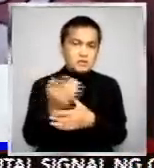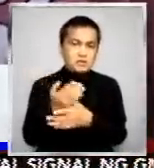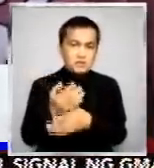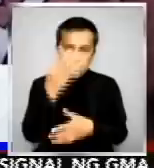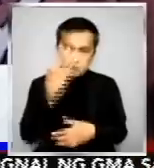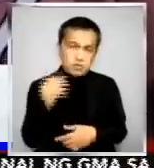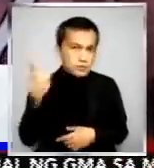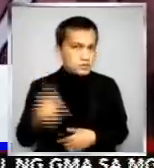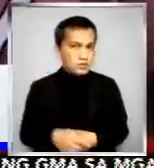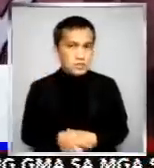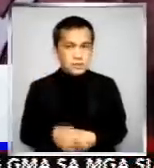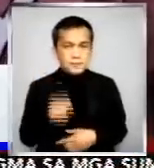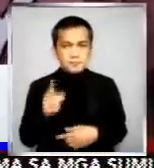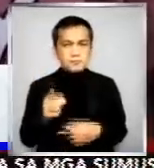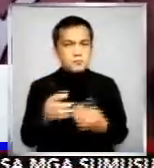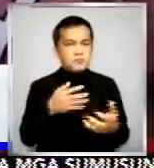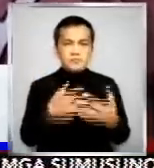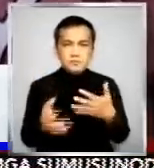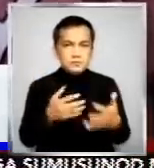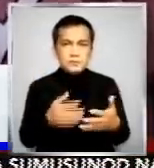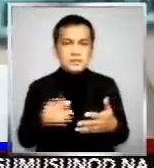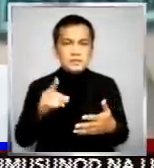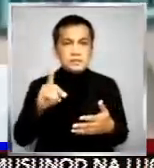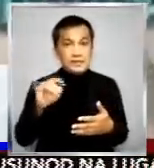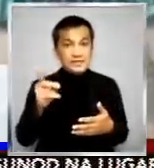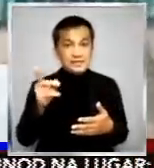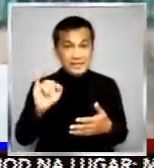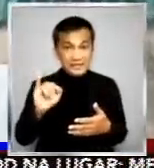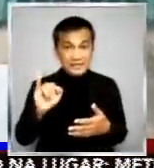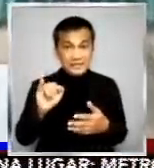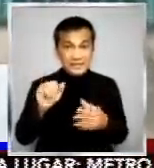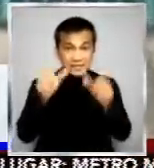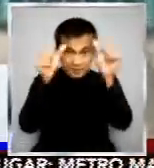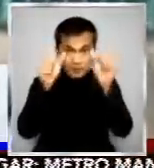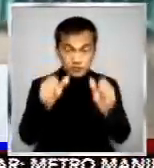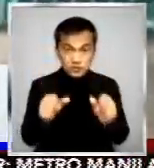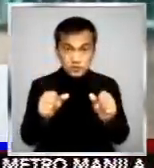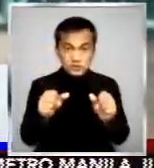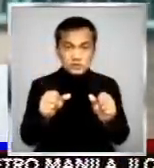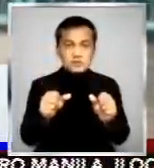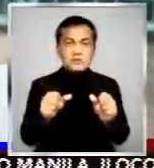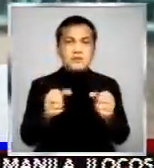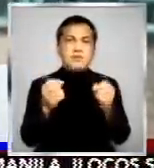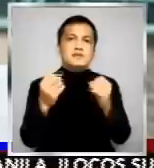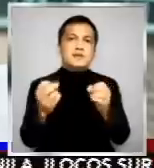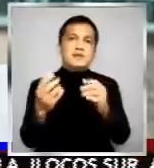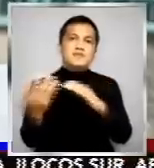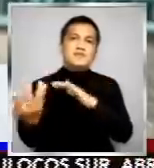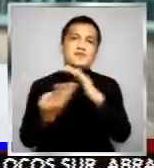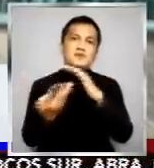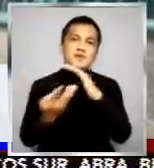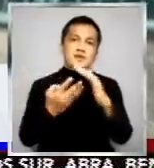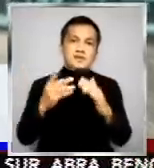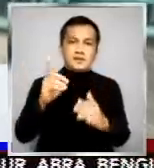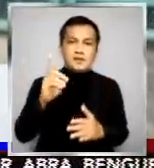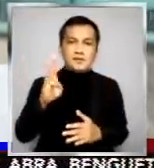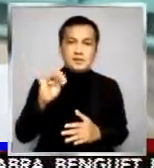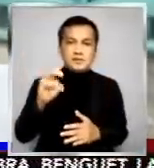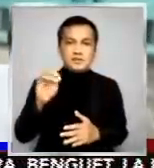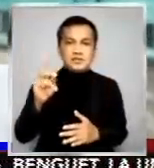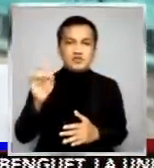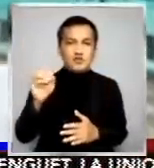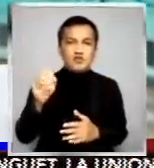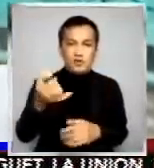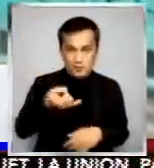ni Mang Dandy, dumami raw ang mga kliyente ni Benedicto. Pinatutugtog siya sa mga bahay nila kapalit